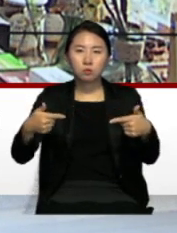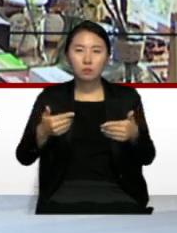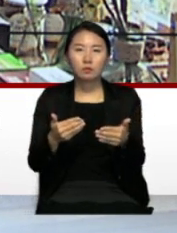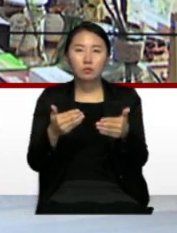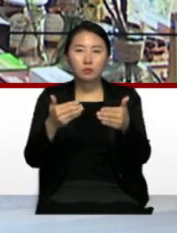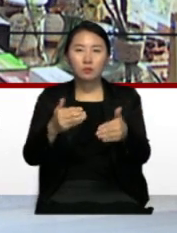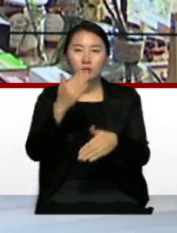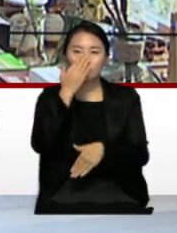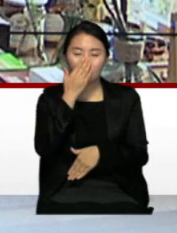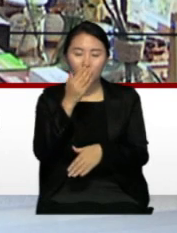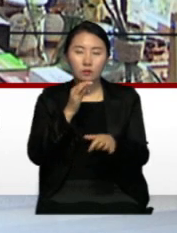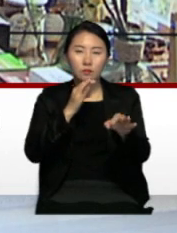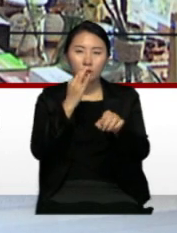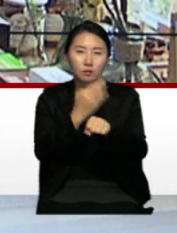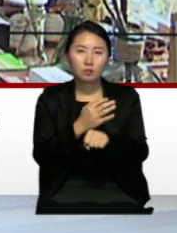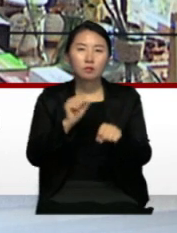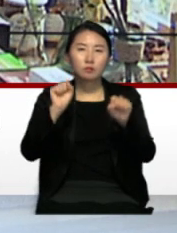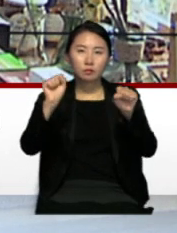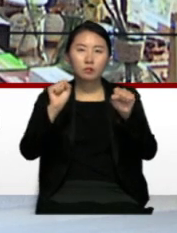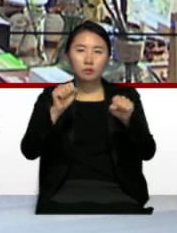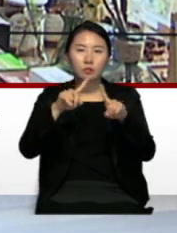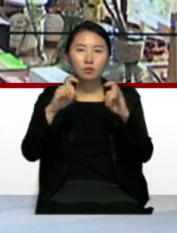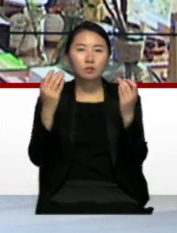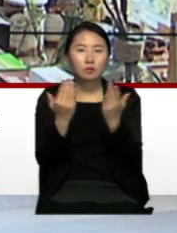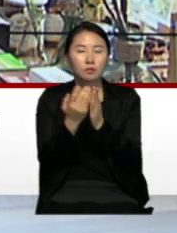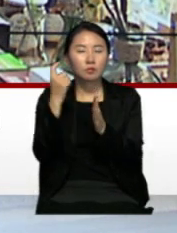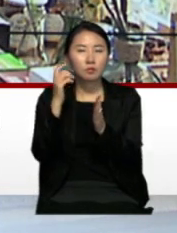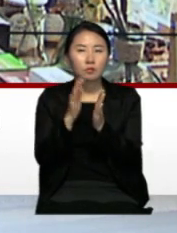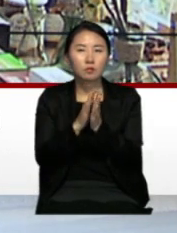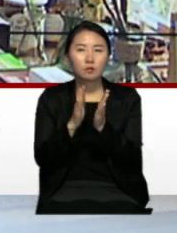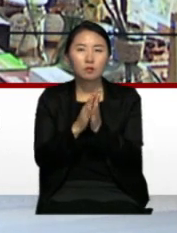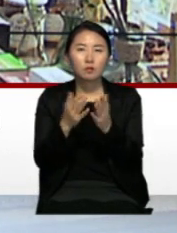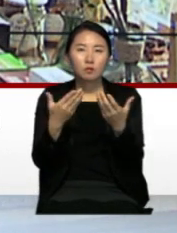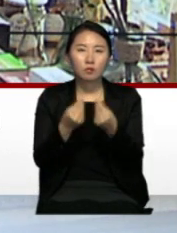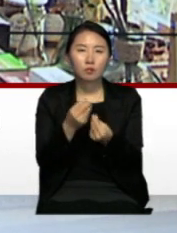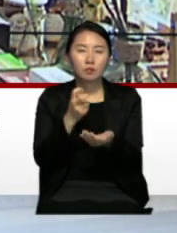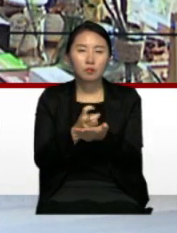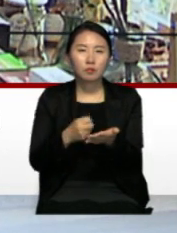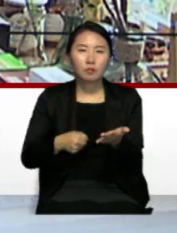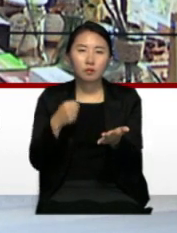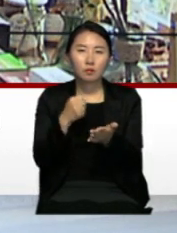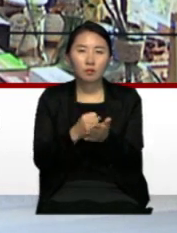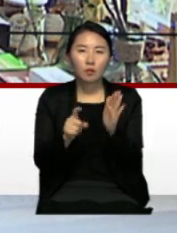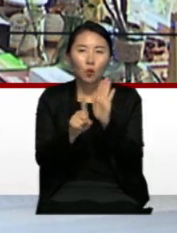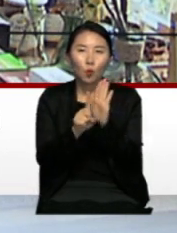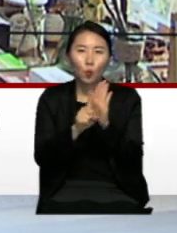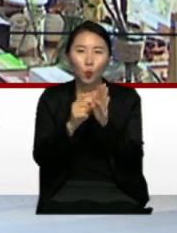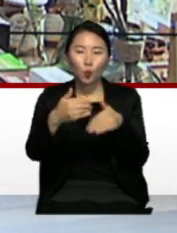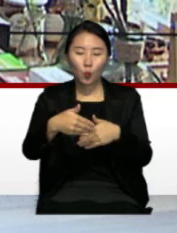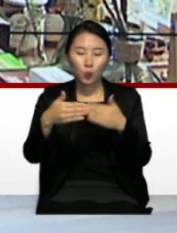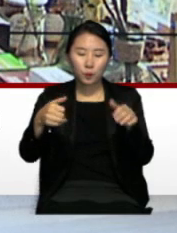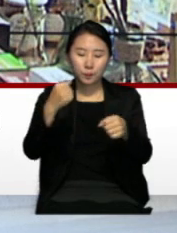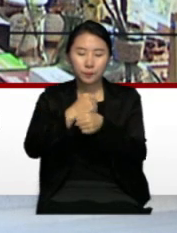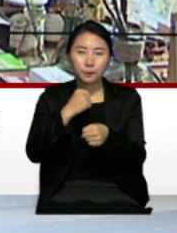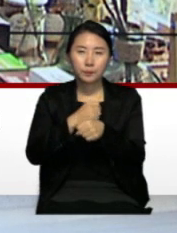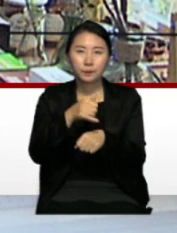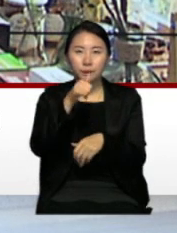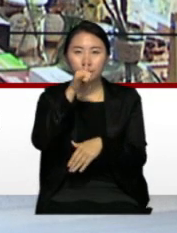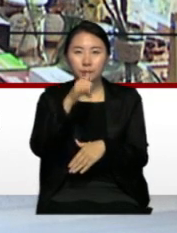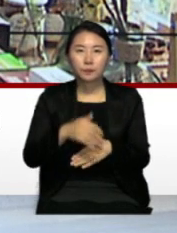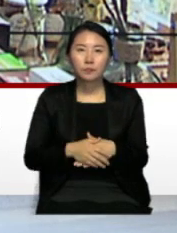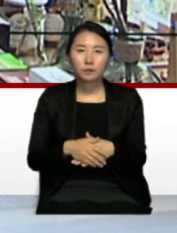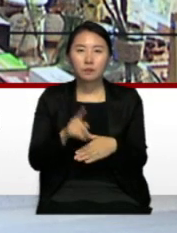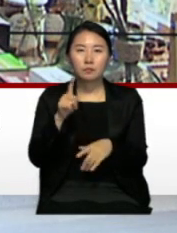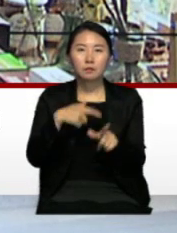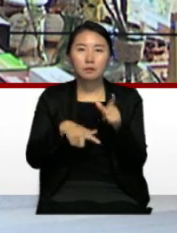있는 착한 소비 운동인데요. 성북구도 자체적으로 관련 조례도 제정하고 홍보관도 만들며 동참하고 있습니다.